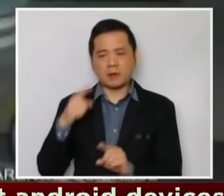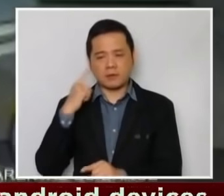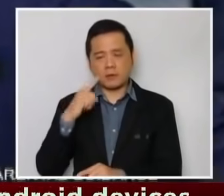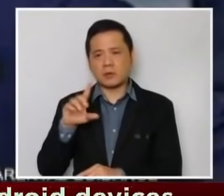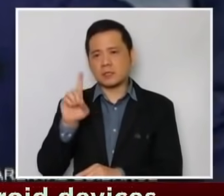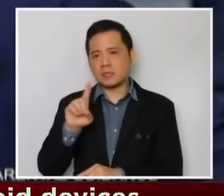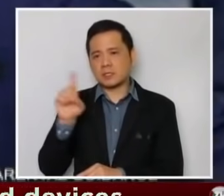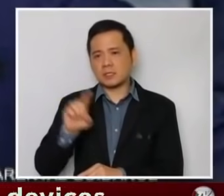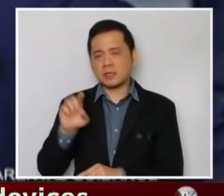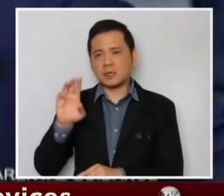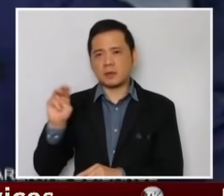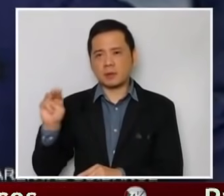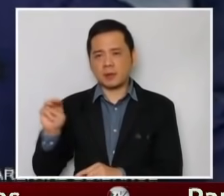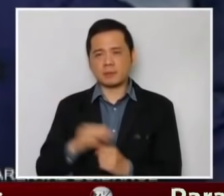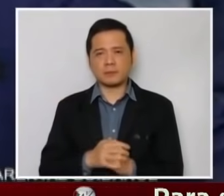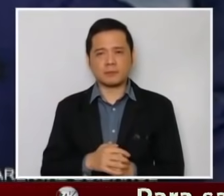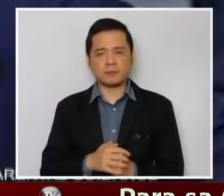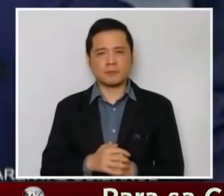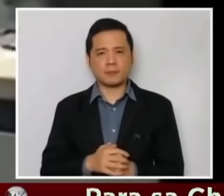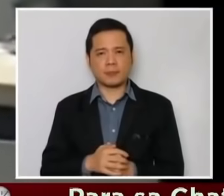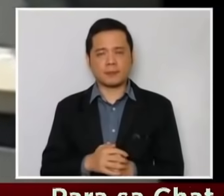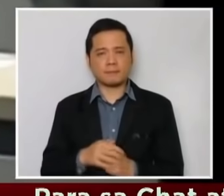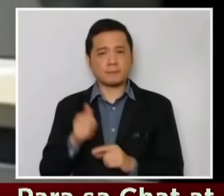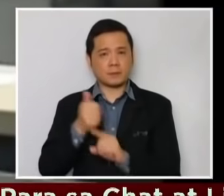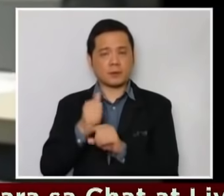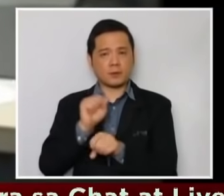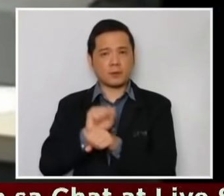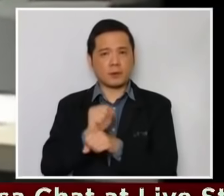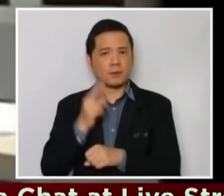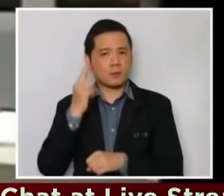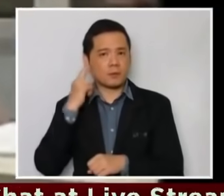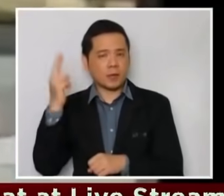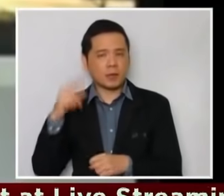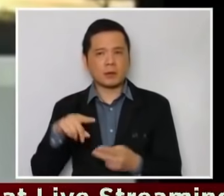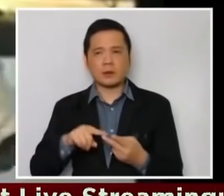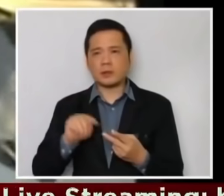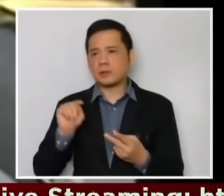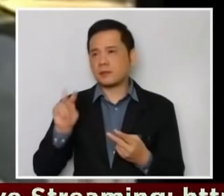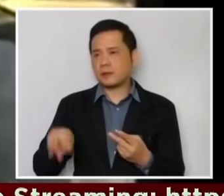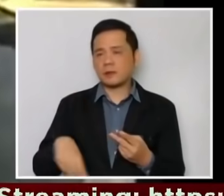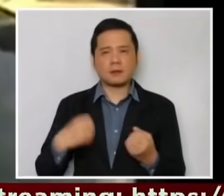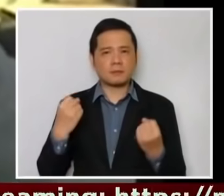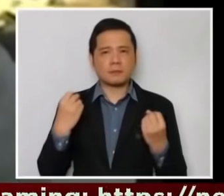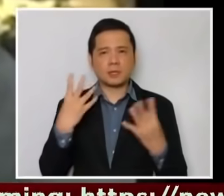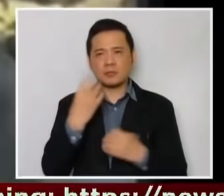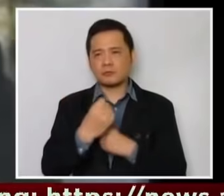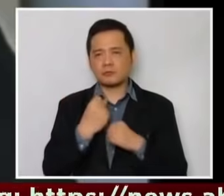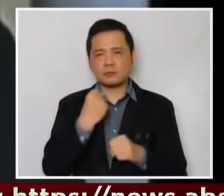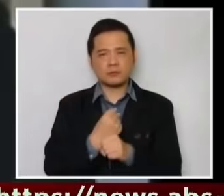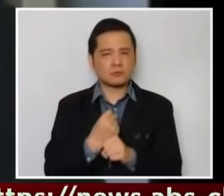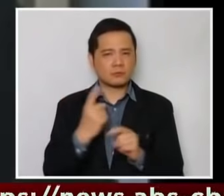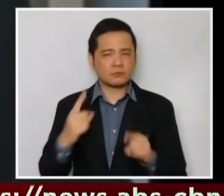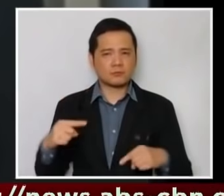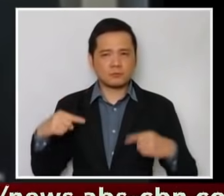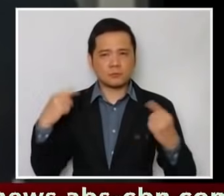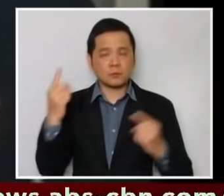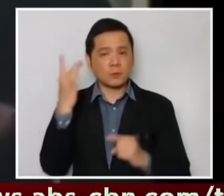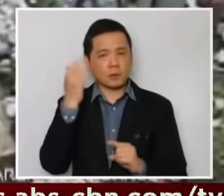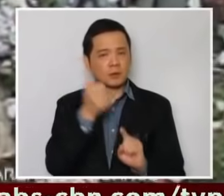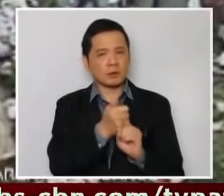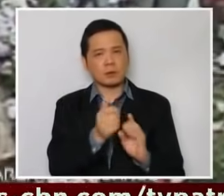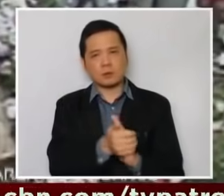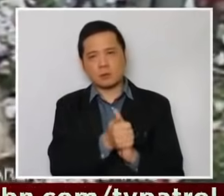Naging haligi ng broadcasting sa radyo at telebisyon ng maraming taon. Dahil sa galing at tapang niya sa